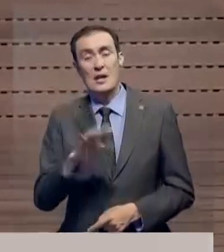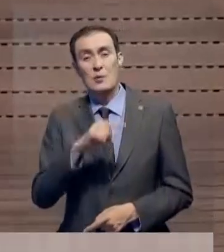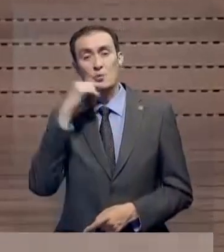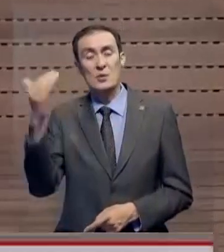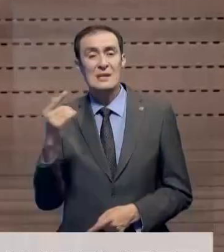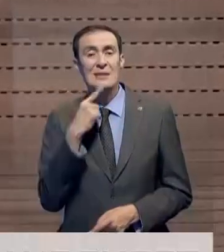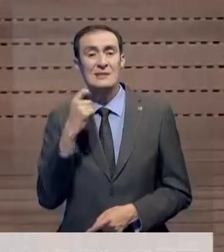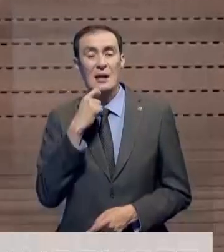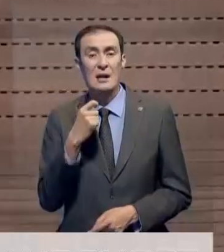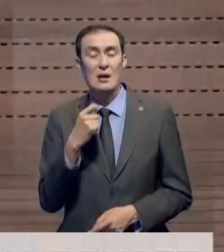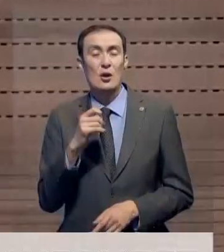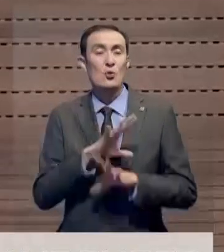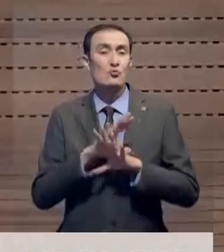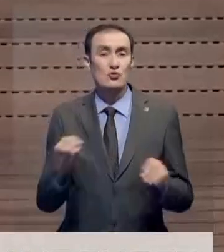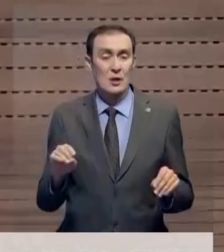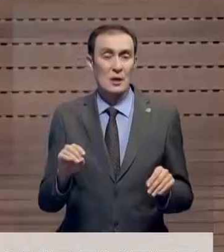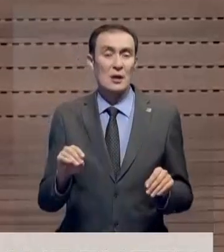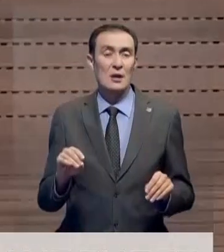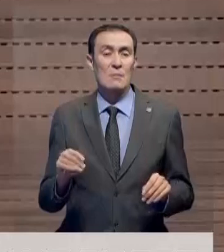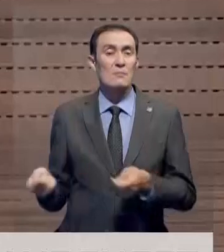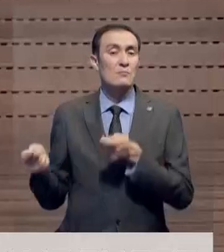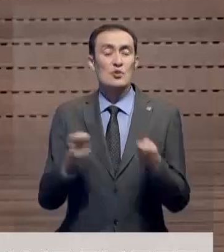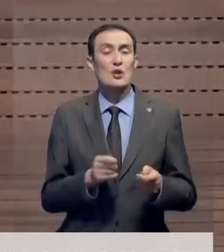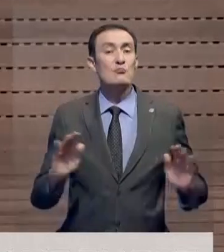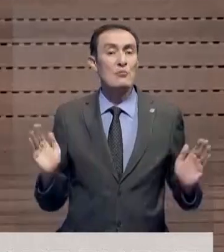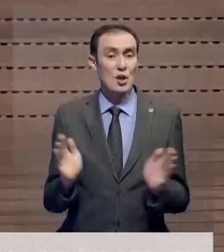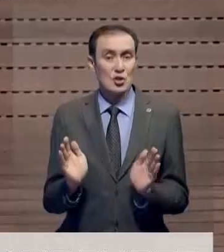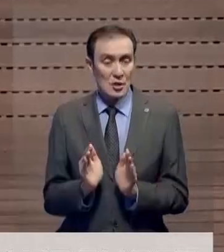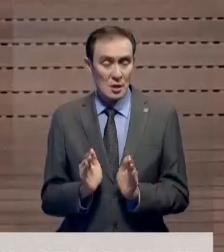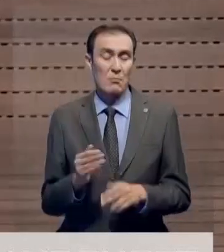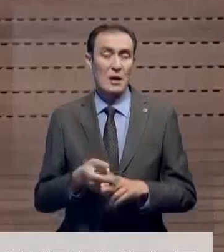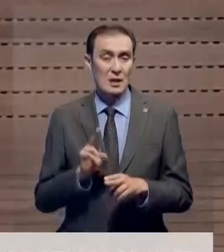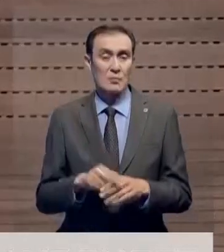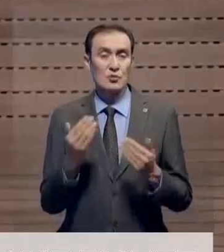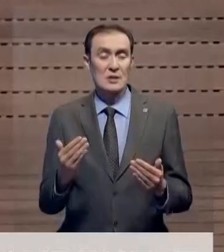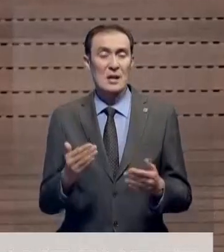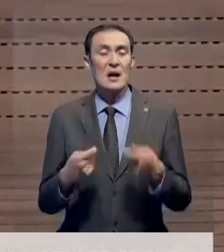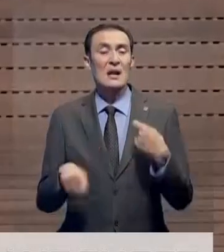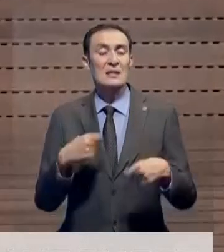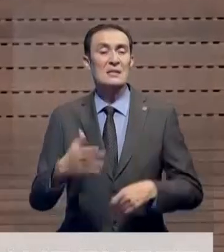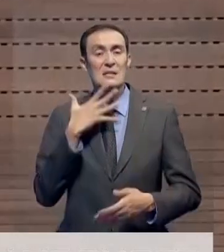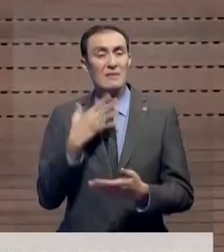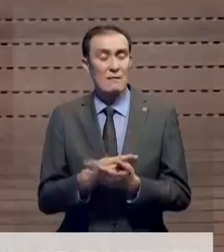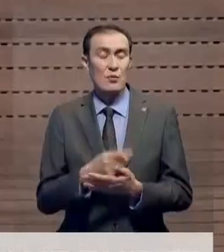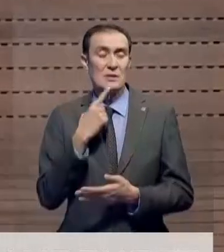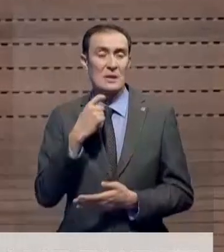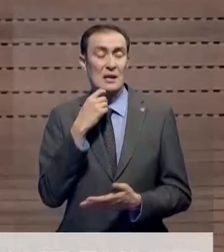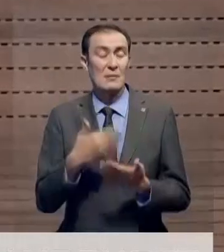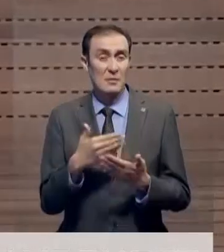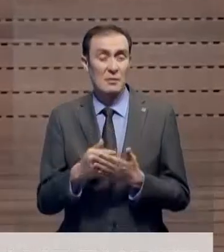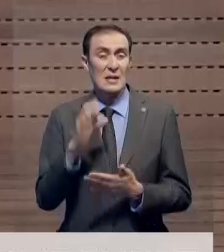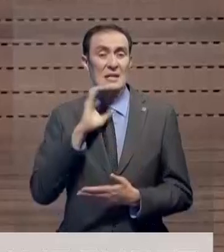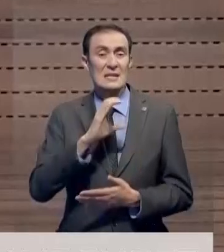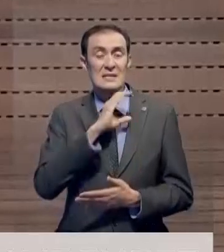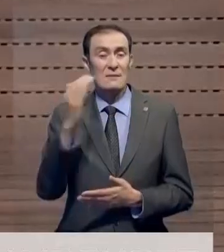России сахар уже снижается поступление. Поэтому сейчас уже идет реализация нашего сахара. Для примера скажу, что даже серый